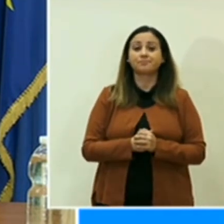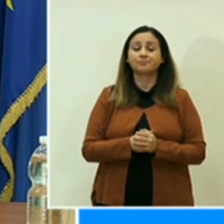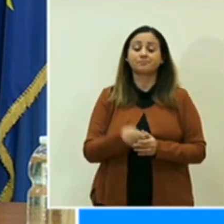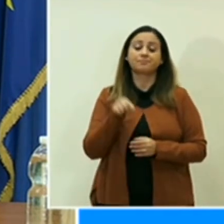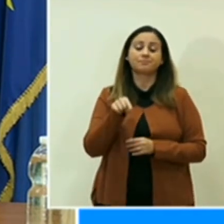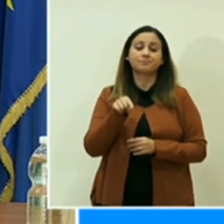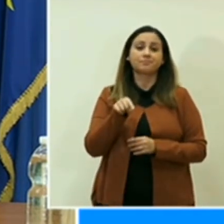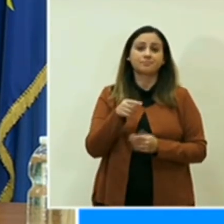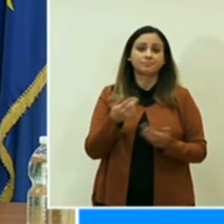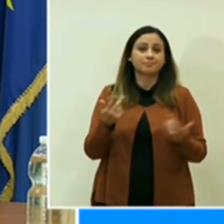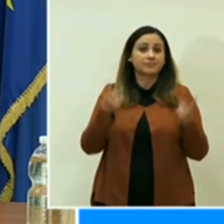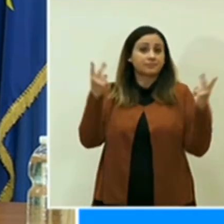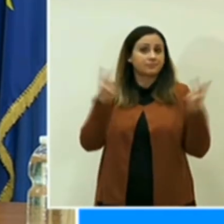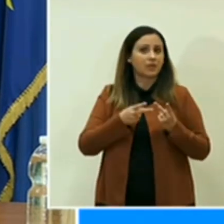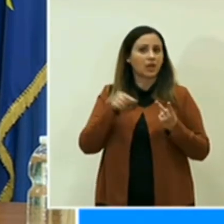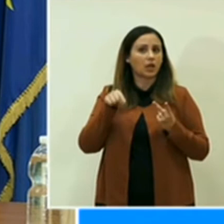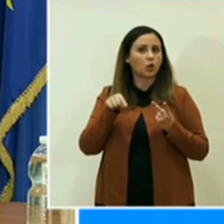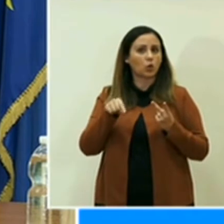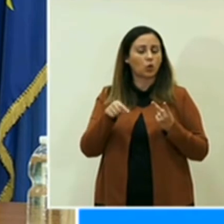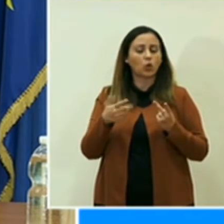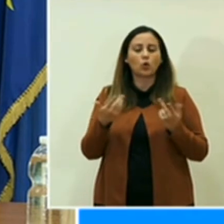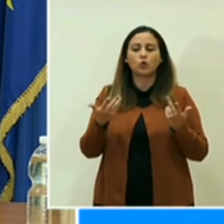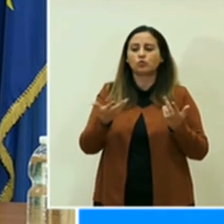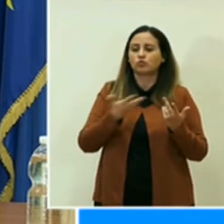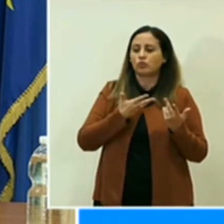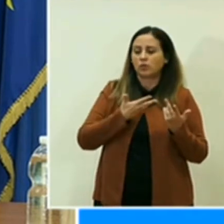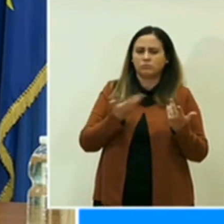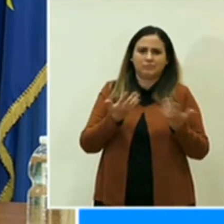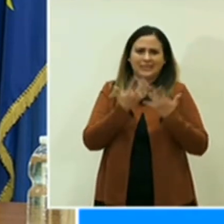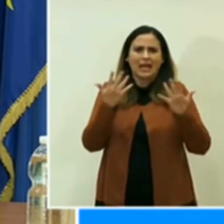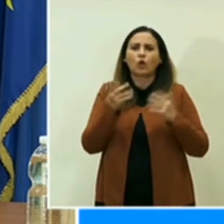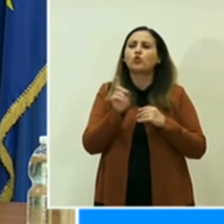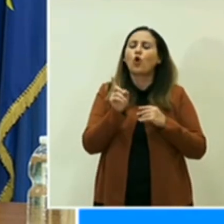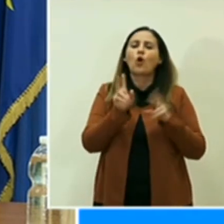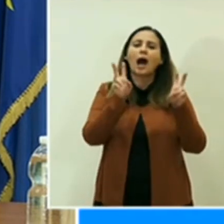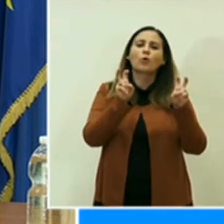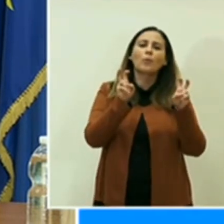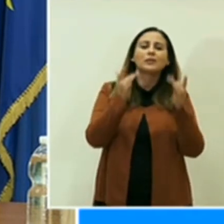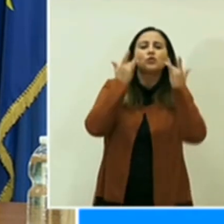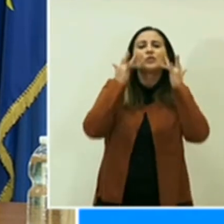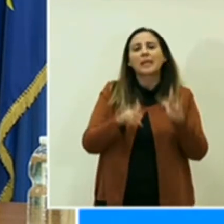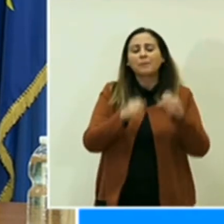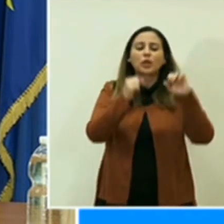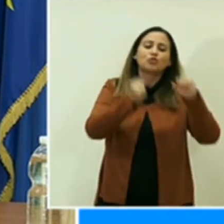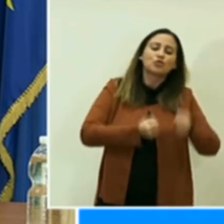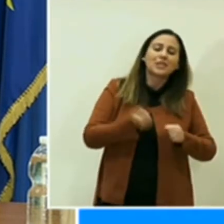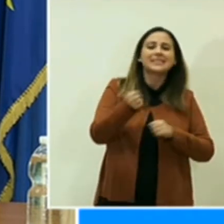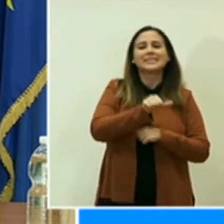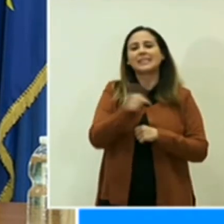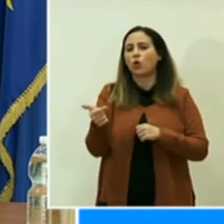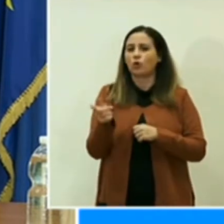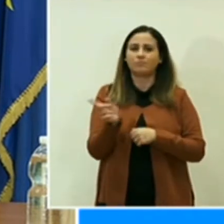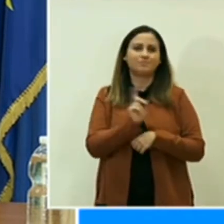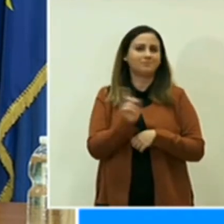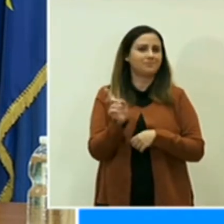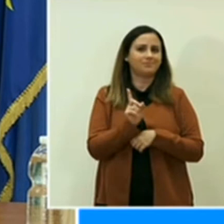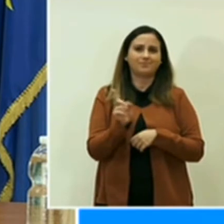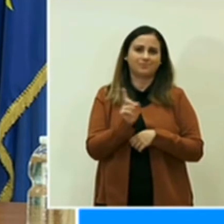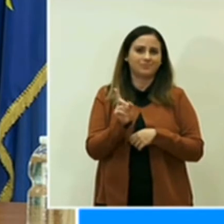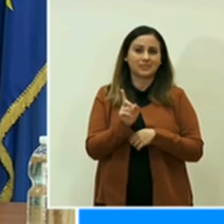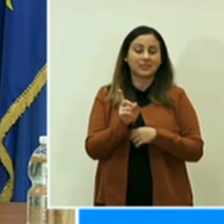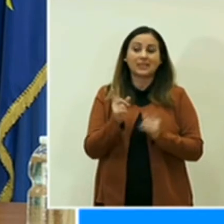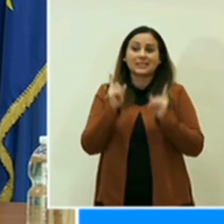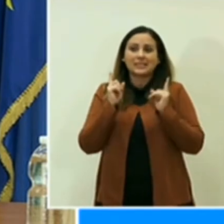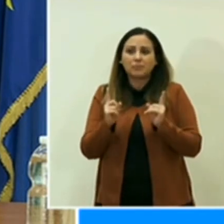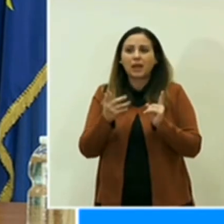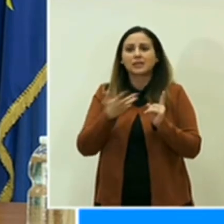quello che si muove dopo intorno, diciamo, non è solo un fatto magari sciare o non sciare, c'è cioè il fatto che si va nelle baite, insomma, in luoghi chiusi